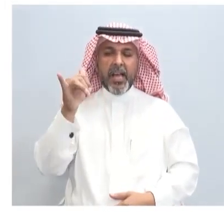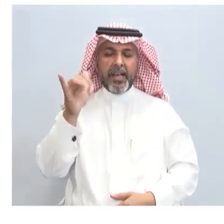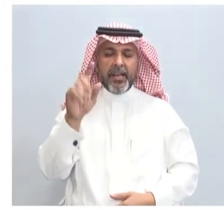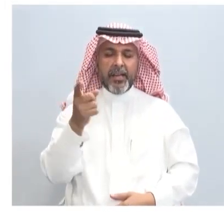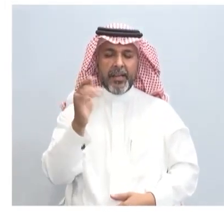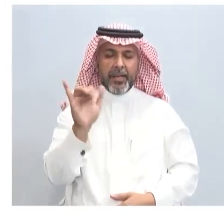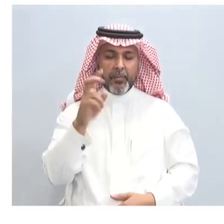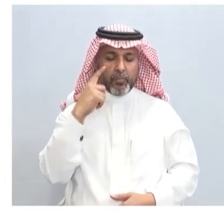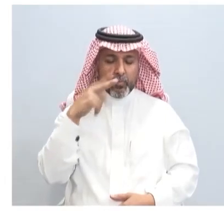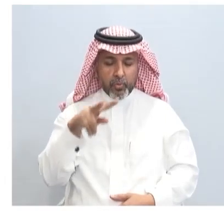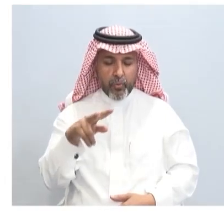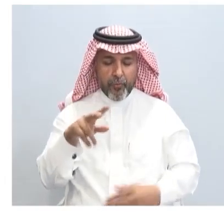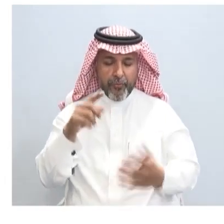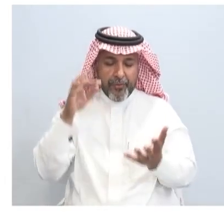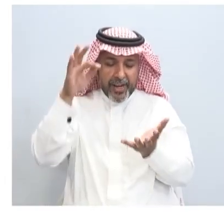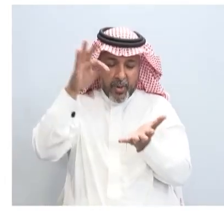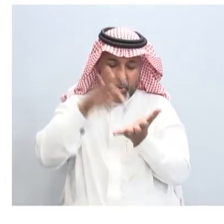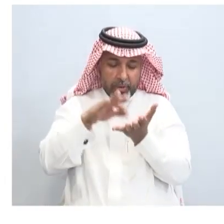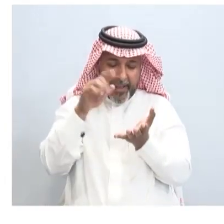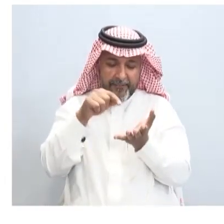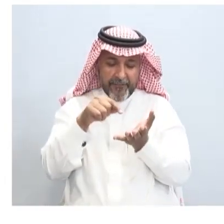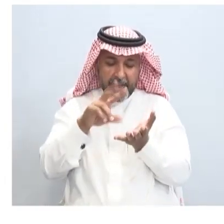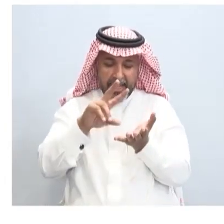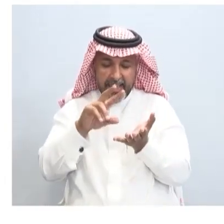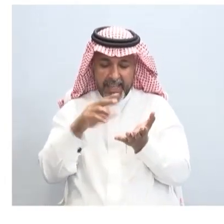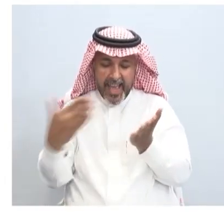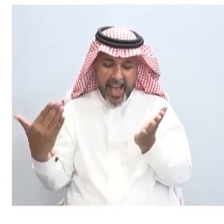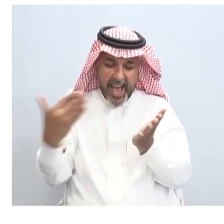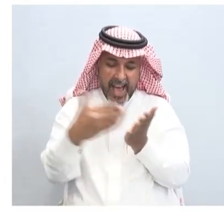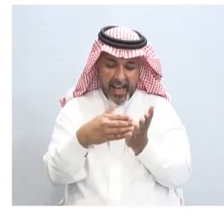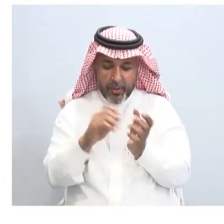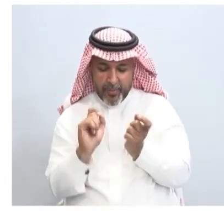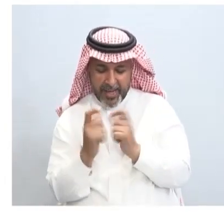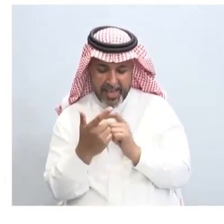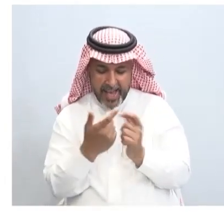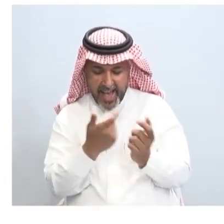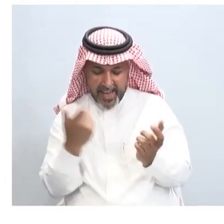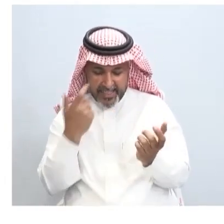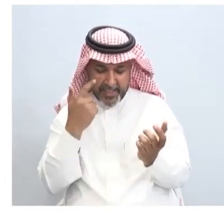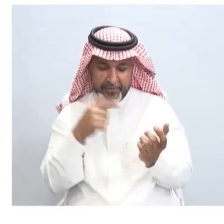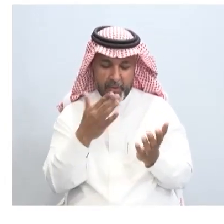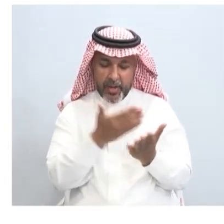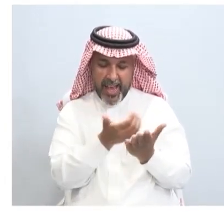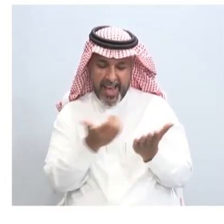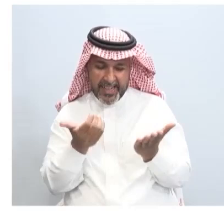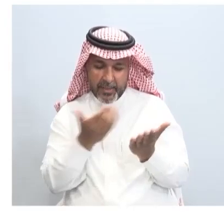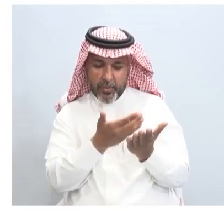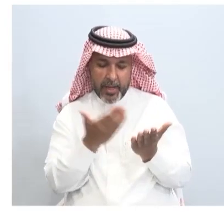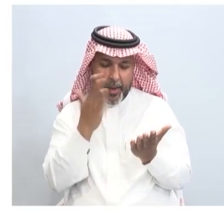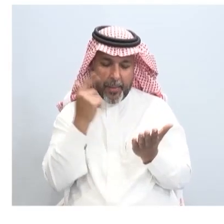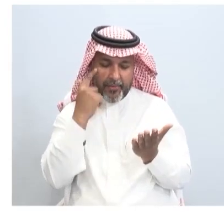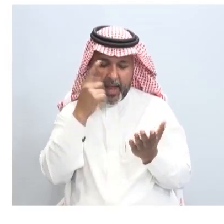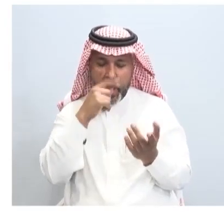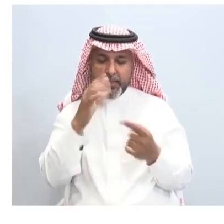اني اتاكد هل يوجد نقطه مرجعيه او لا توجد نقطه مرجعيه فاذا كان لا يوجد نقطه مرجعيه اروح انقص